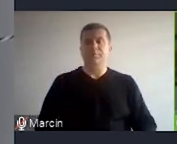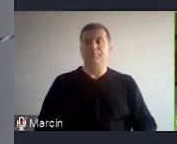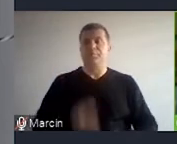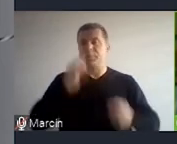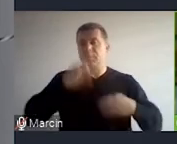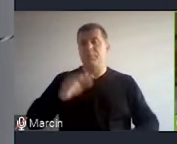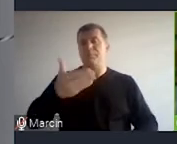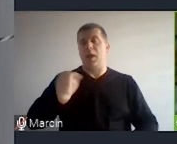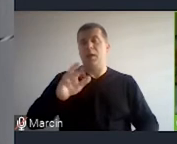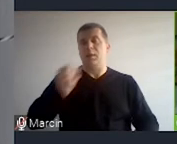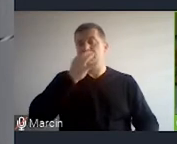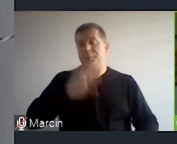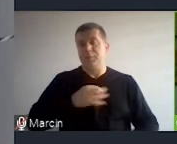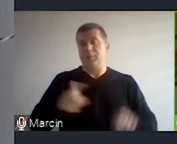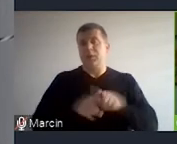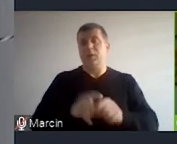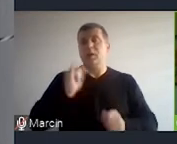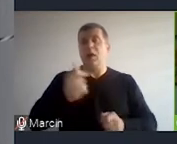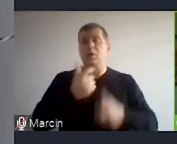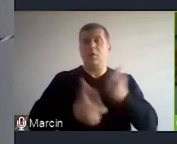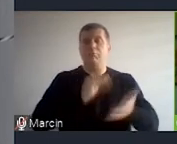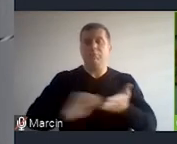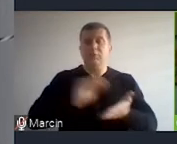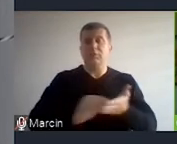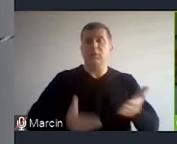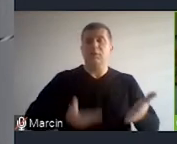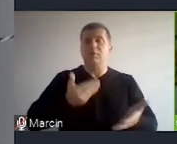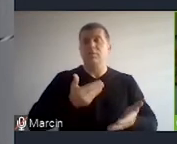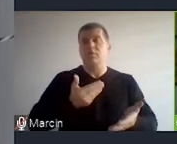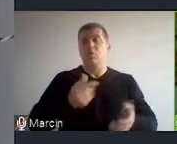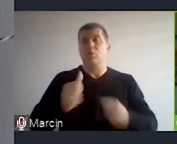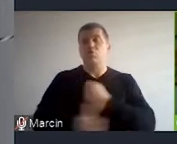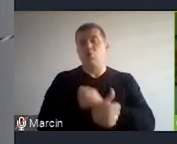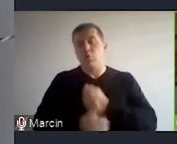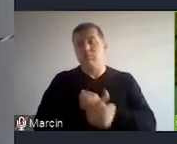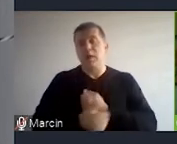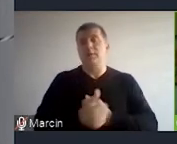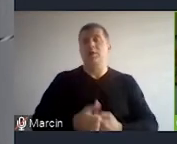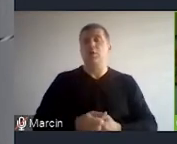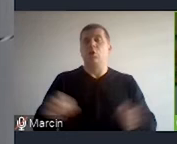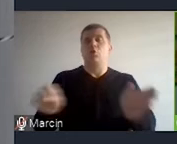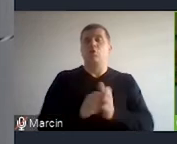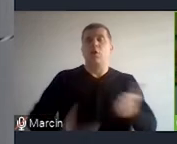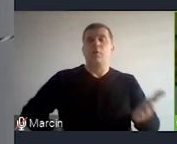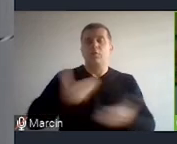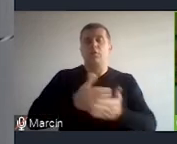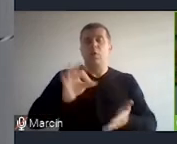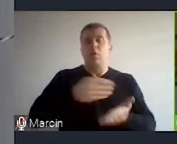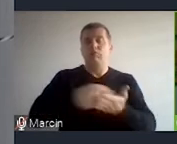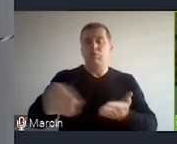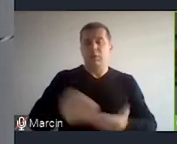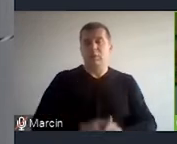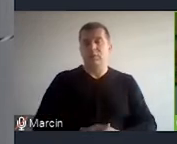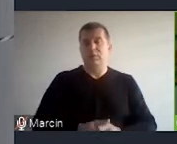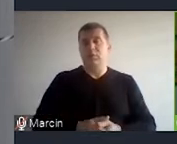Pani Marta pyta też, jak formułować wnioski, jak formułować dokumenty do wniosku o płatność